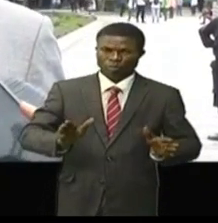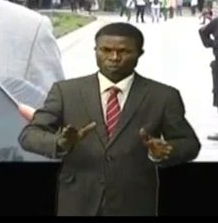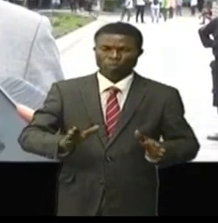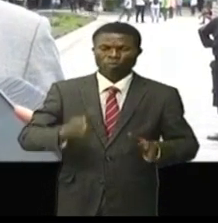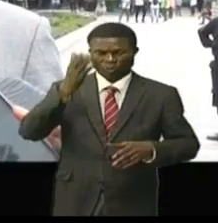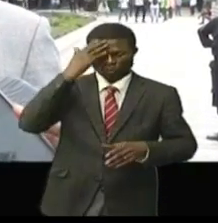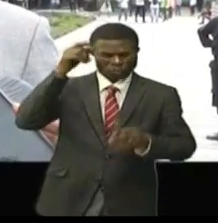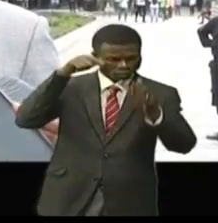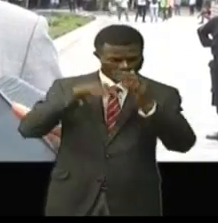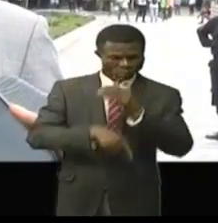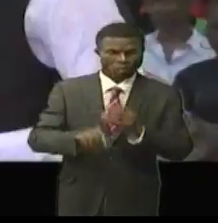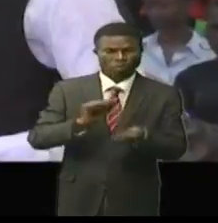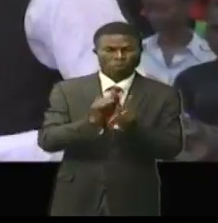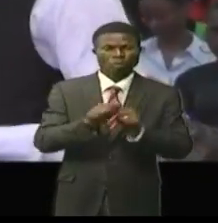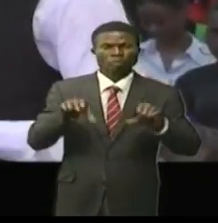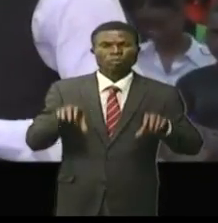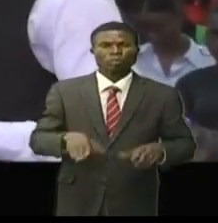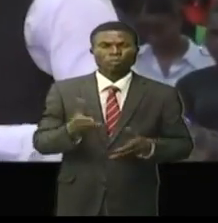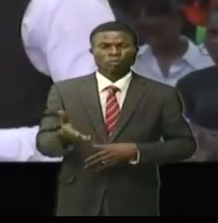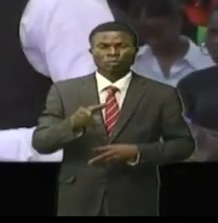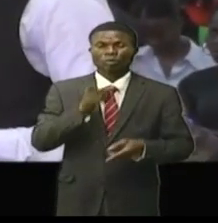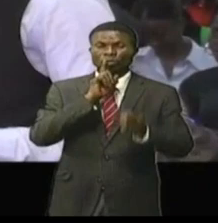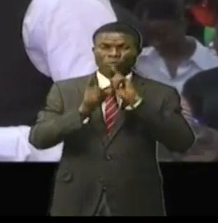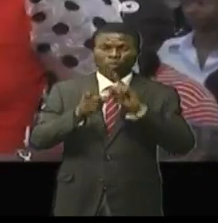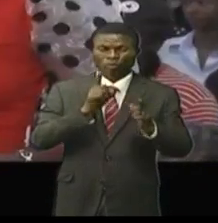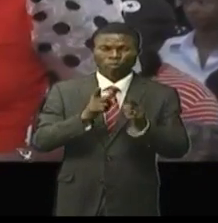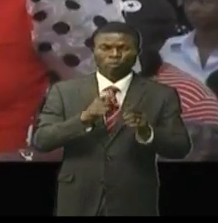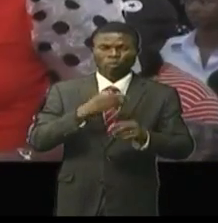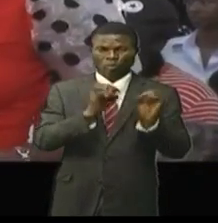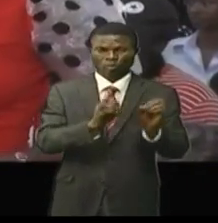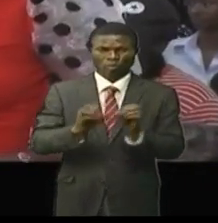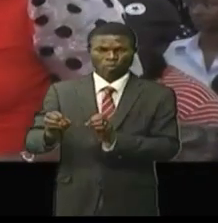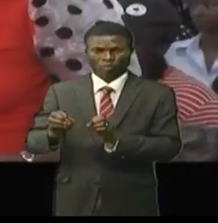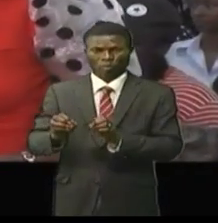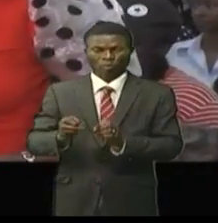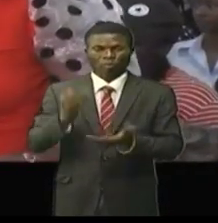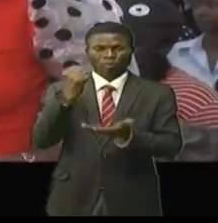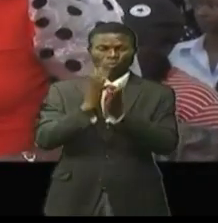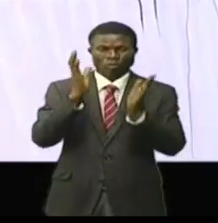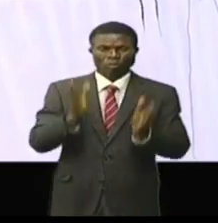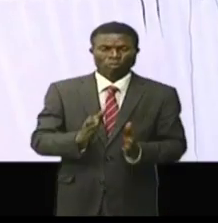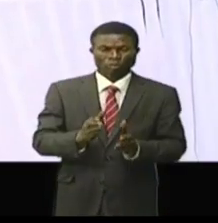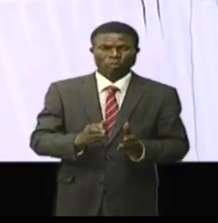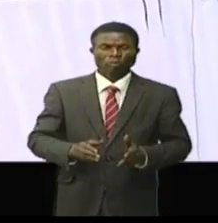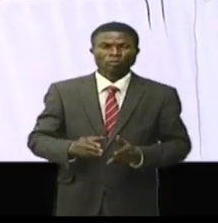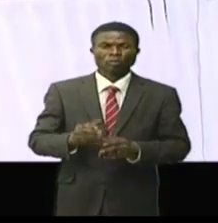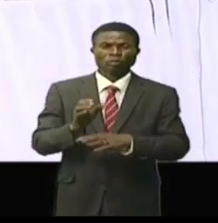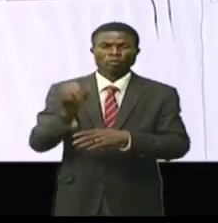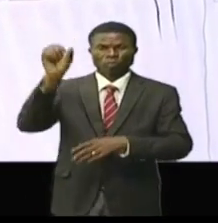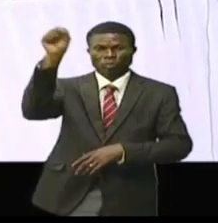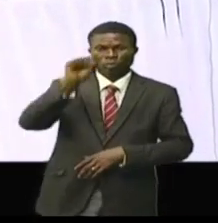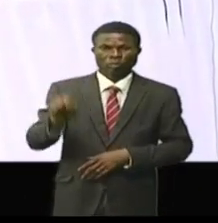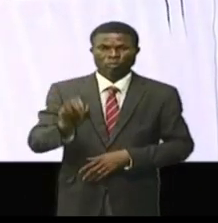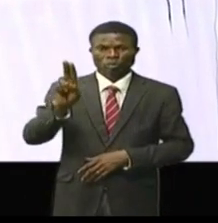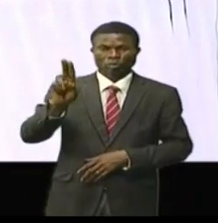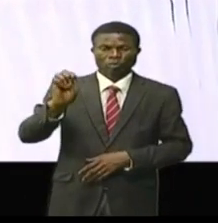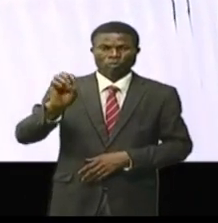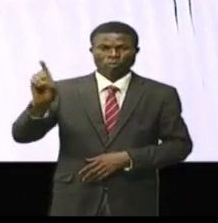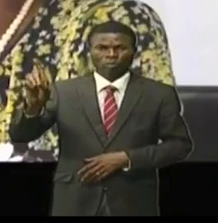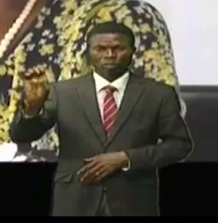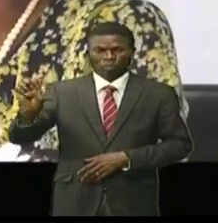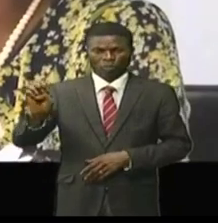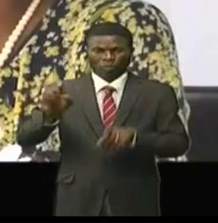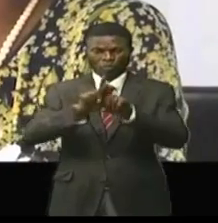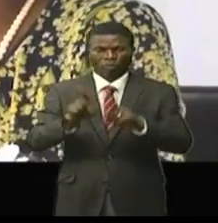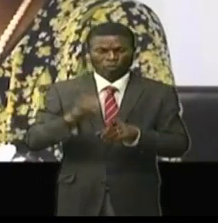connaître l'histoire de son pays. Ces échanges se sont déroulés en présence de l'ambassadeur de Suède, de la représentante de l'ONU Femmes et